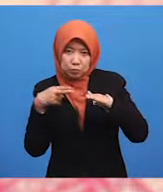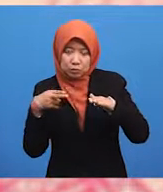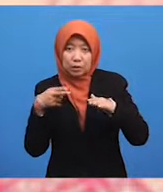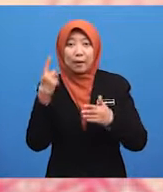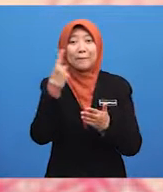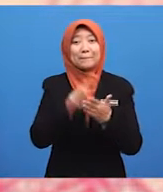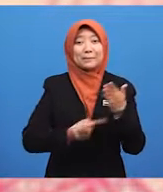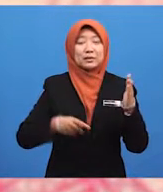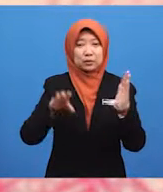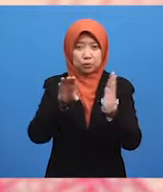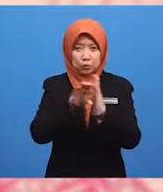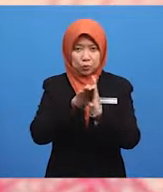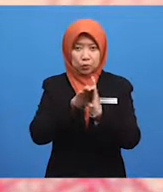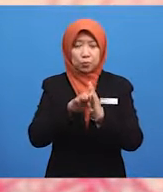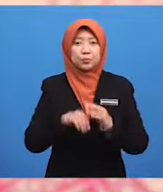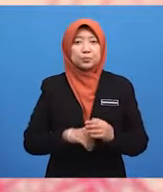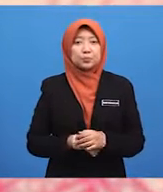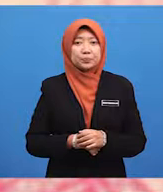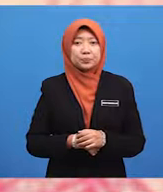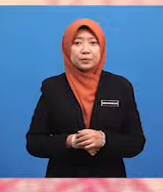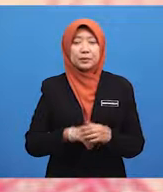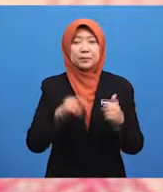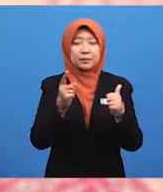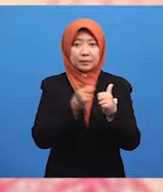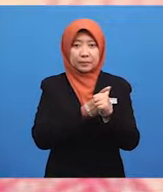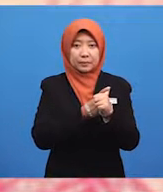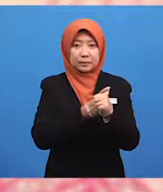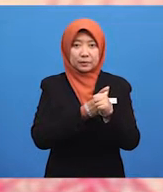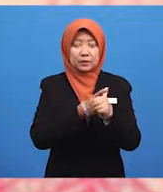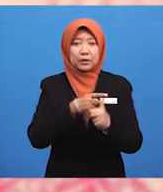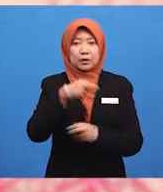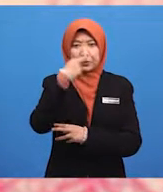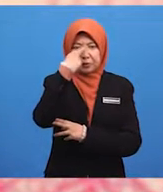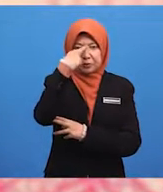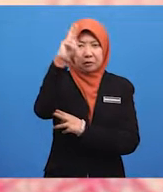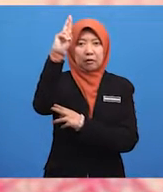Apakah contoh syirik khafi ya? Yang pertama, riak.